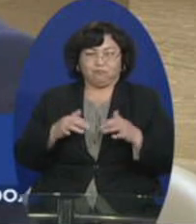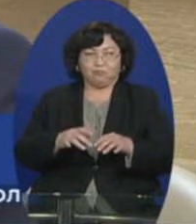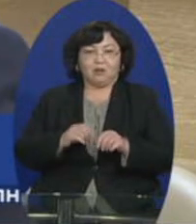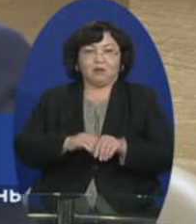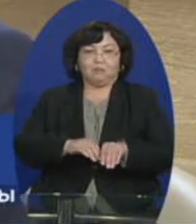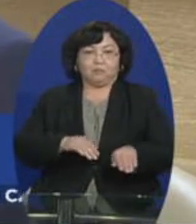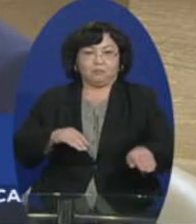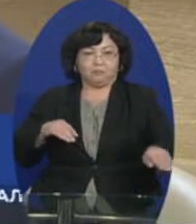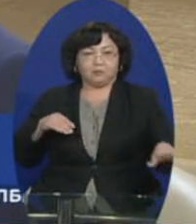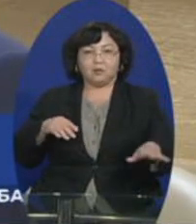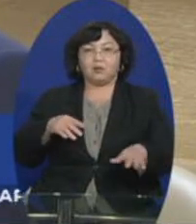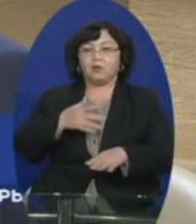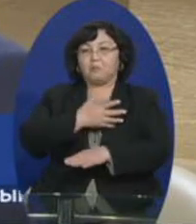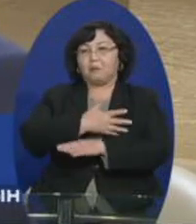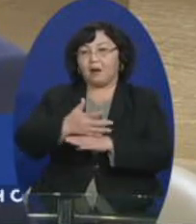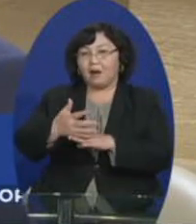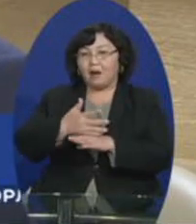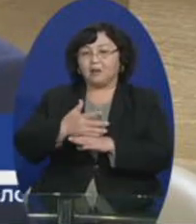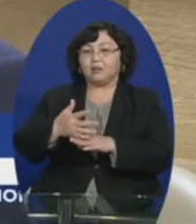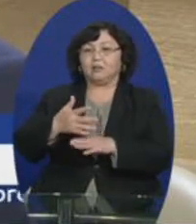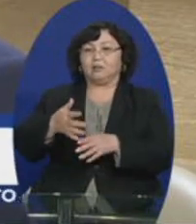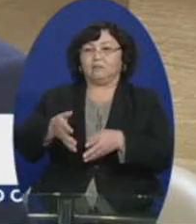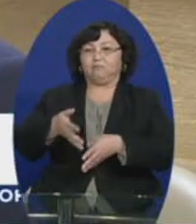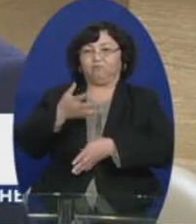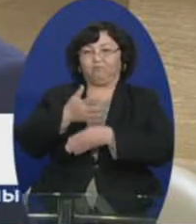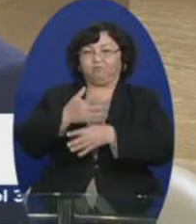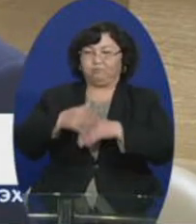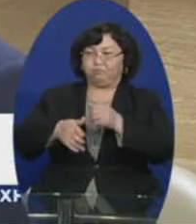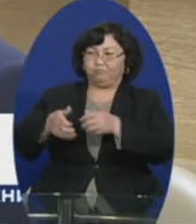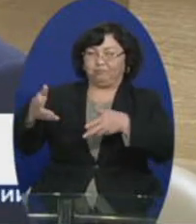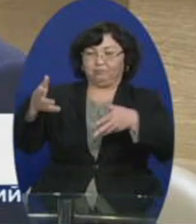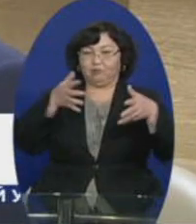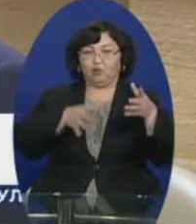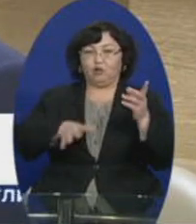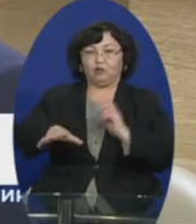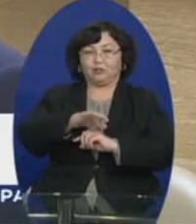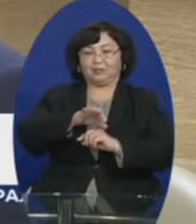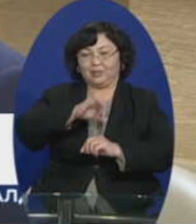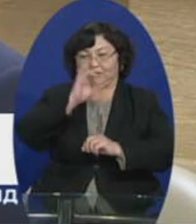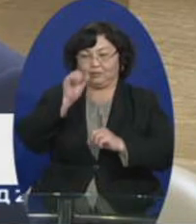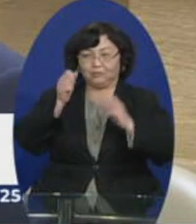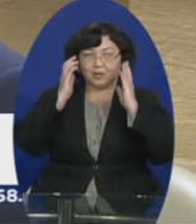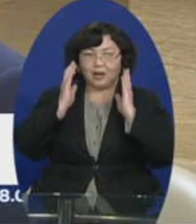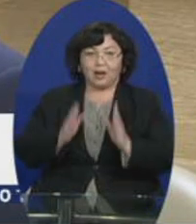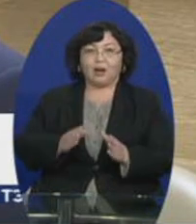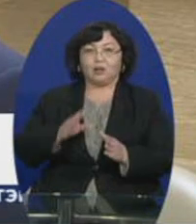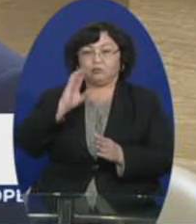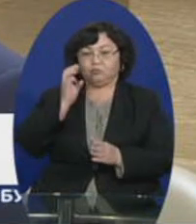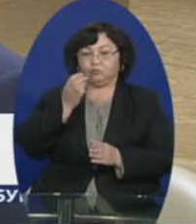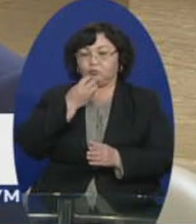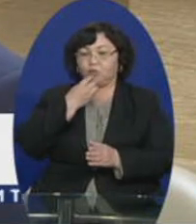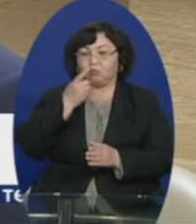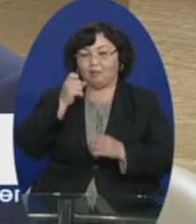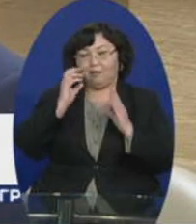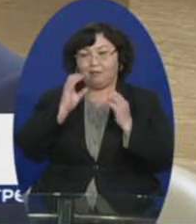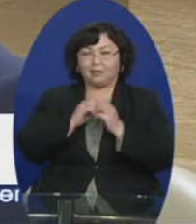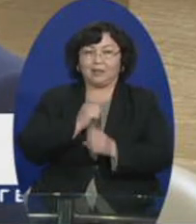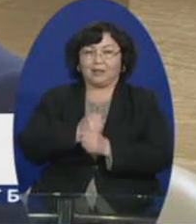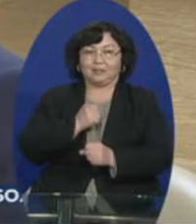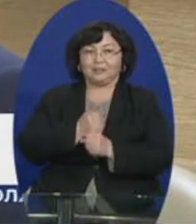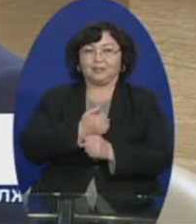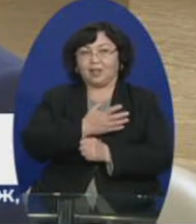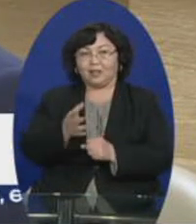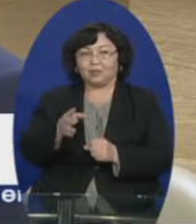бохирдол зэрэг маш олон асуудлыг агуулж байдаг. Энэ асуудлуудыг Сөүл хот тодорхой хэмжээнд шийдвэрлэж ирсэн. Үүнийг та бүхэндээ хуваалцахад бэлэн